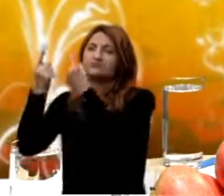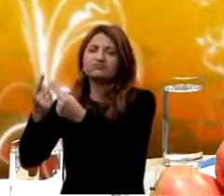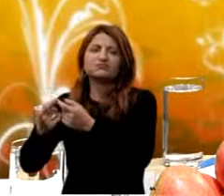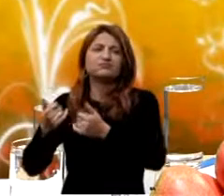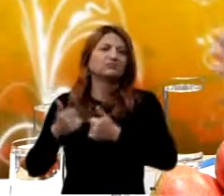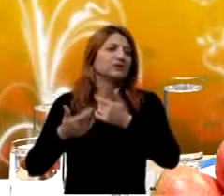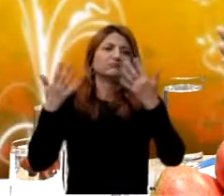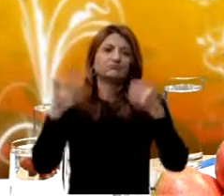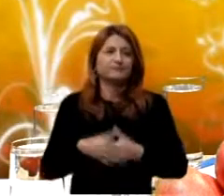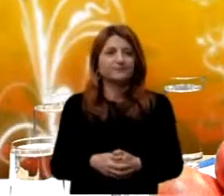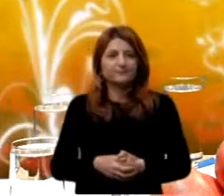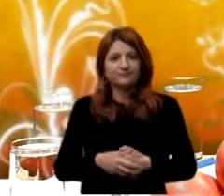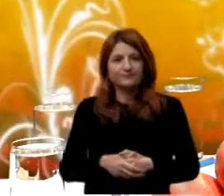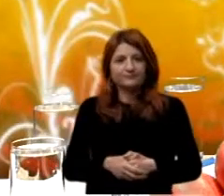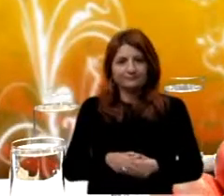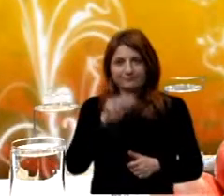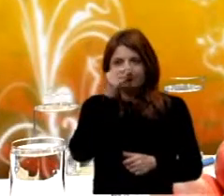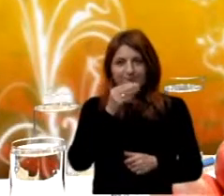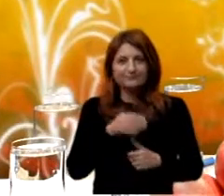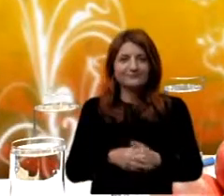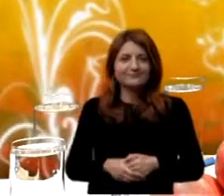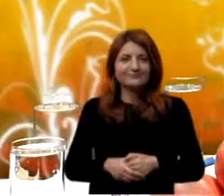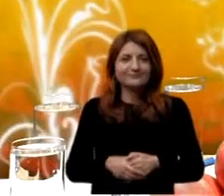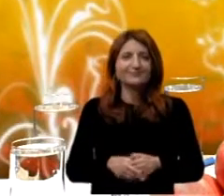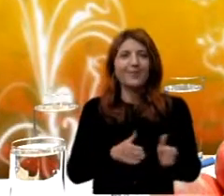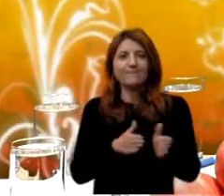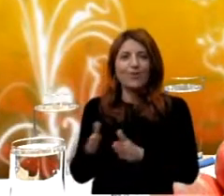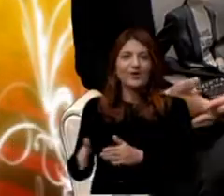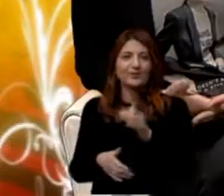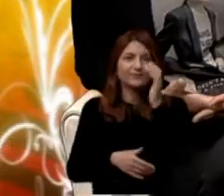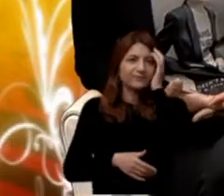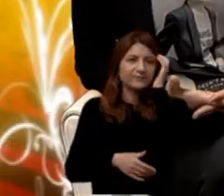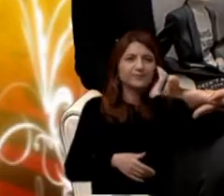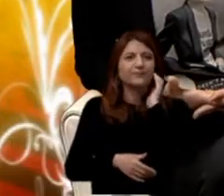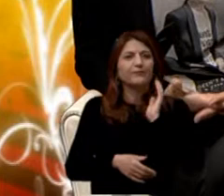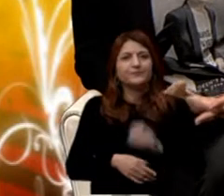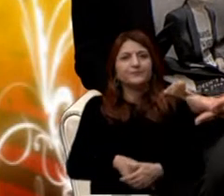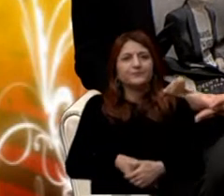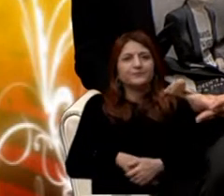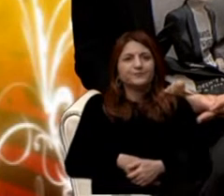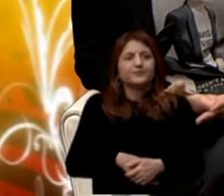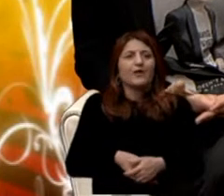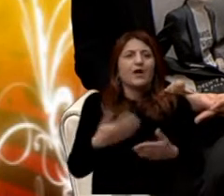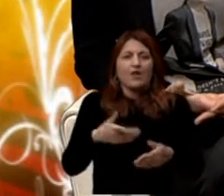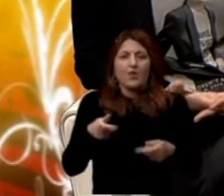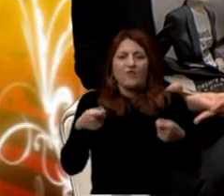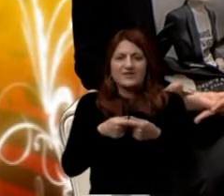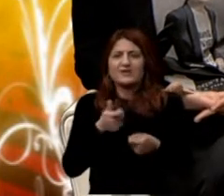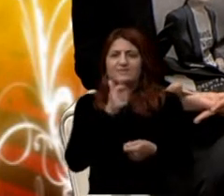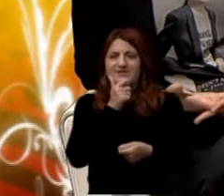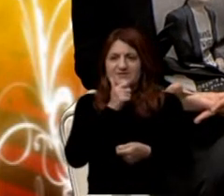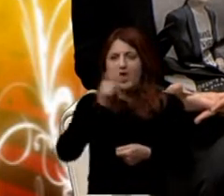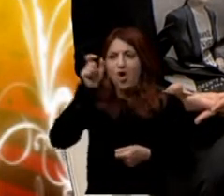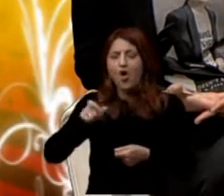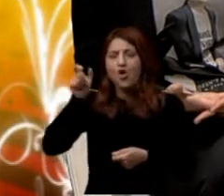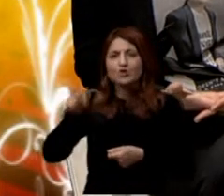ako se sjećate. Pa evo, redom. Dakle, kada govorimo o osobama starije dobi, one imaju